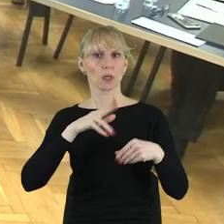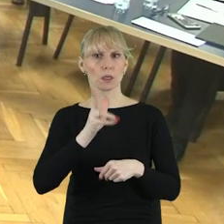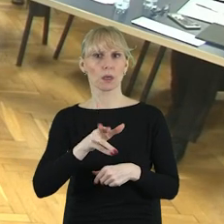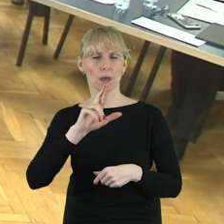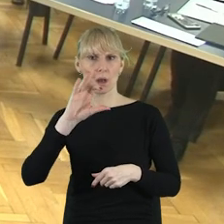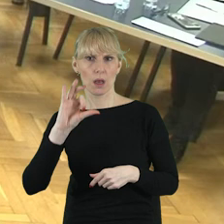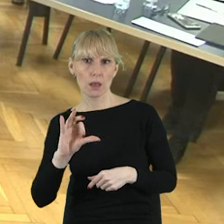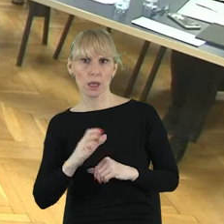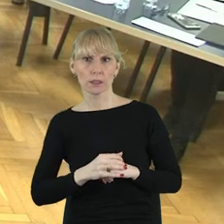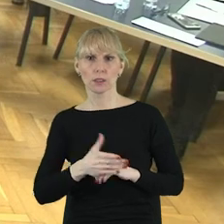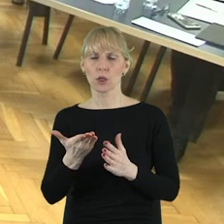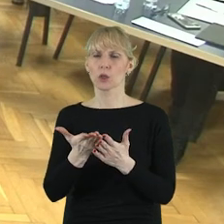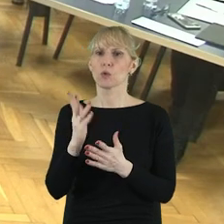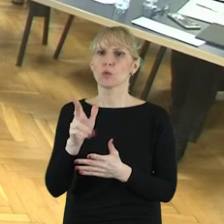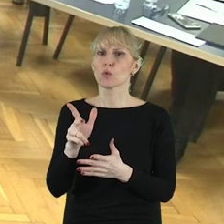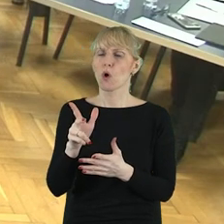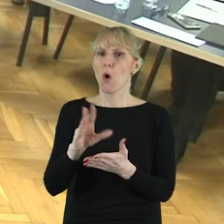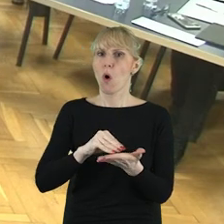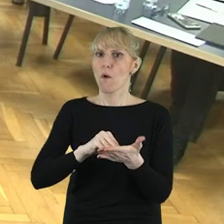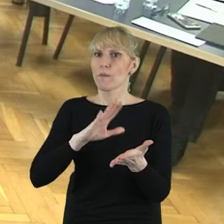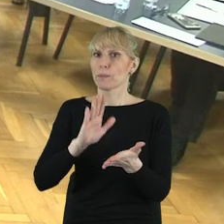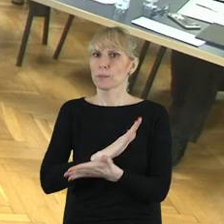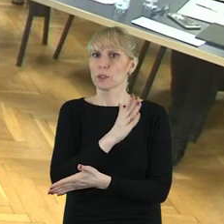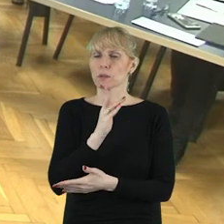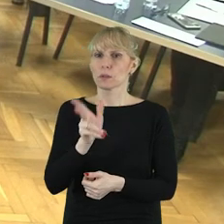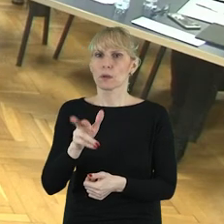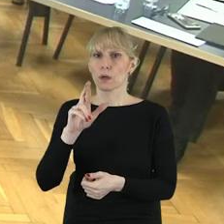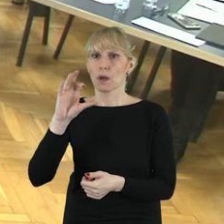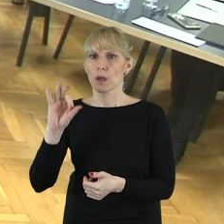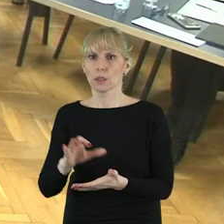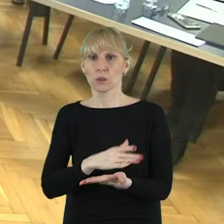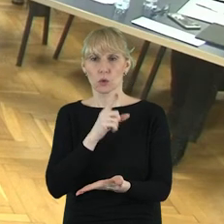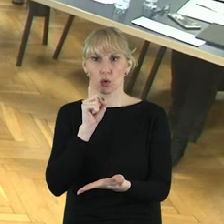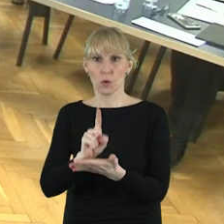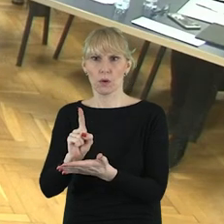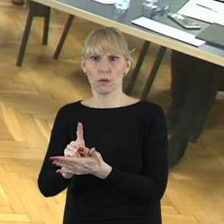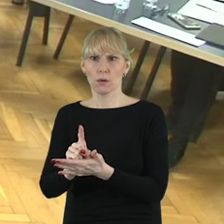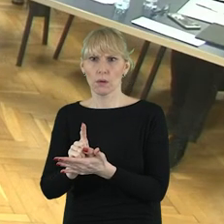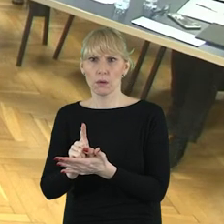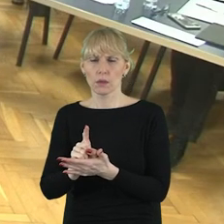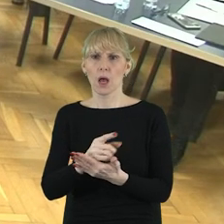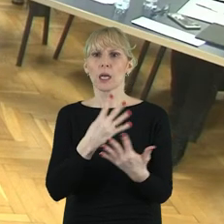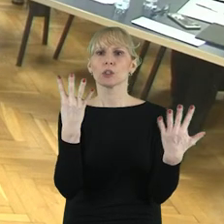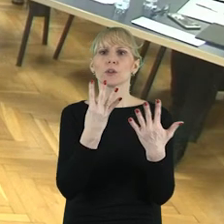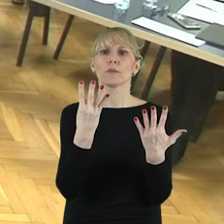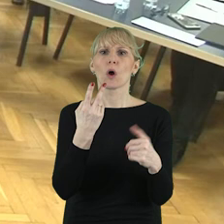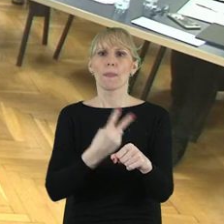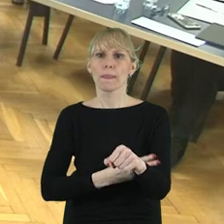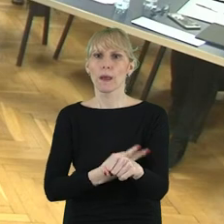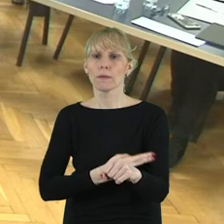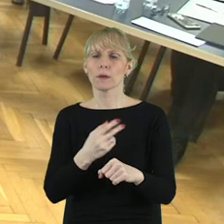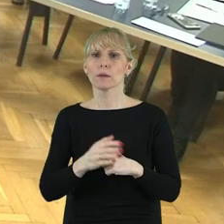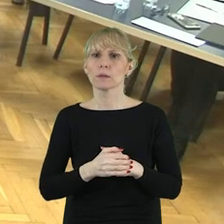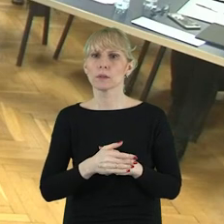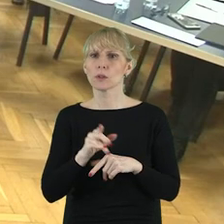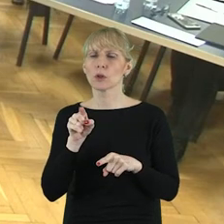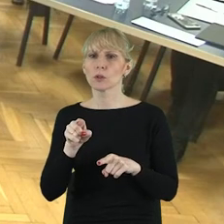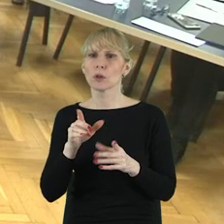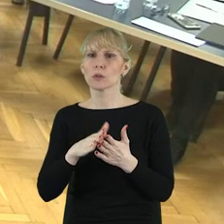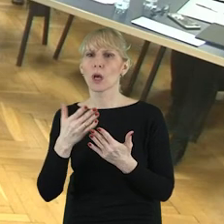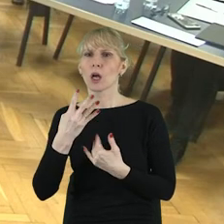LGD Sukces, 9 czerwca, LGD Obszar Zielonej Energii, 24 czerwca, LGD Natura, 9